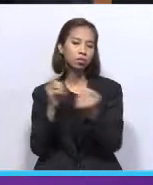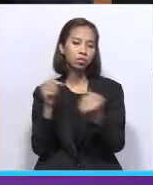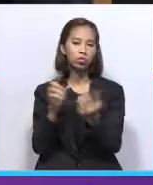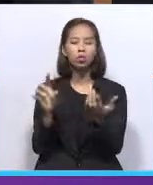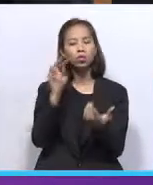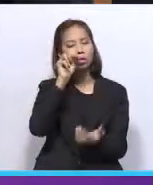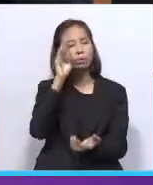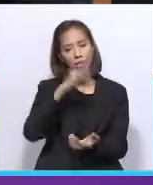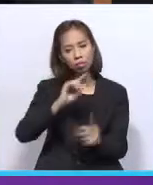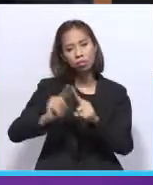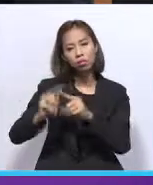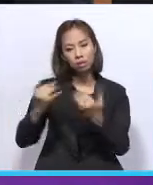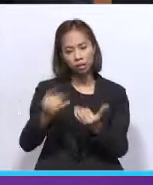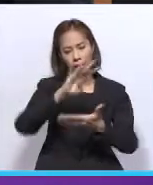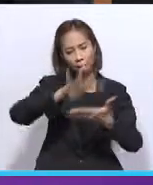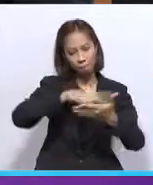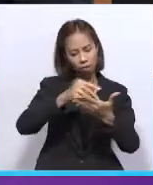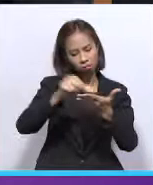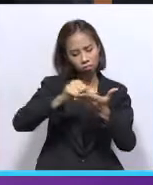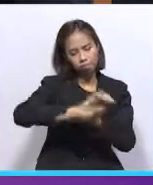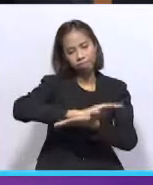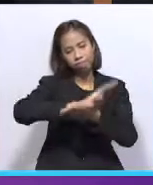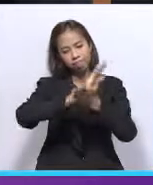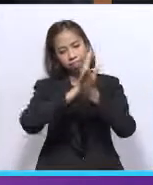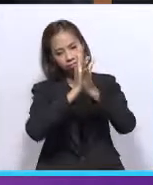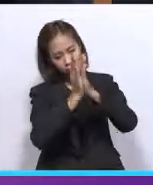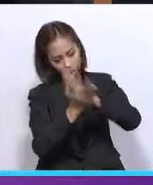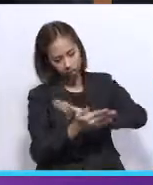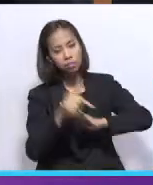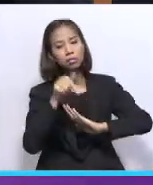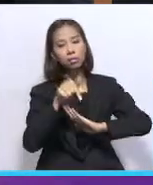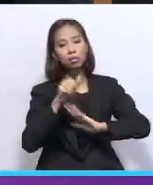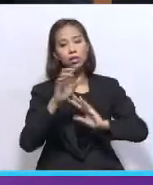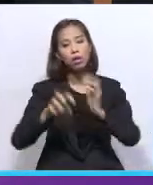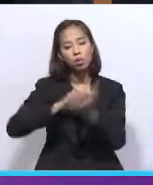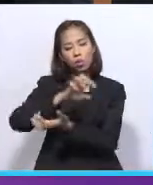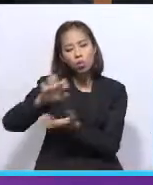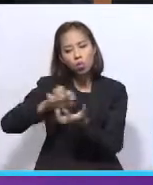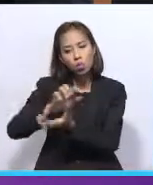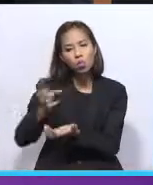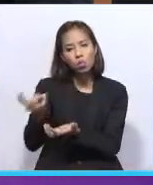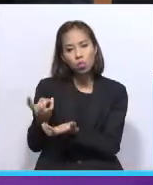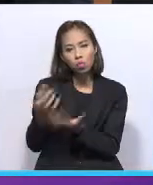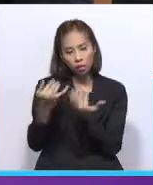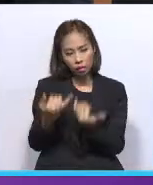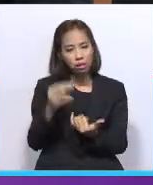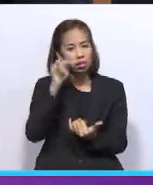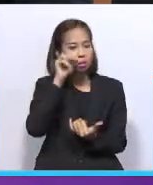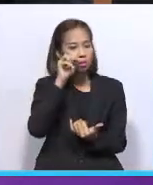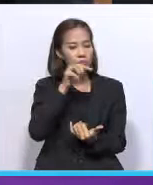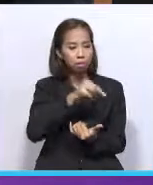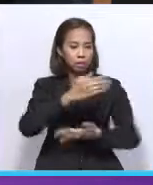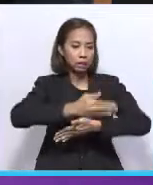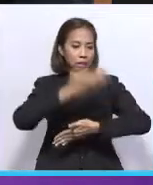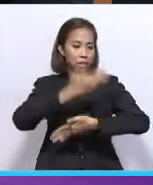าพน้ำเนี่ยกรมชลประทานก็ปรับแผนการระบายน้ำที่จะระบายน้ำออกมาเจือจางน้ำในส่วนนี้โดยเราเพิ่มการระบายน้ำจากเขื่อนเ